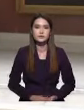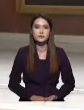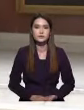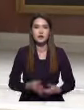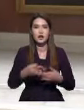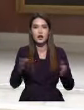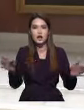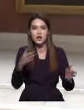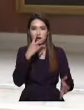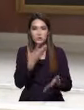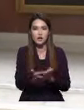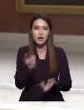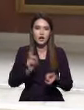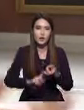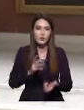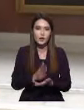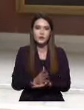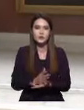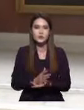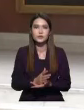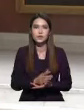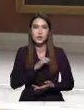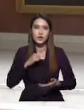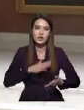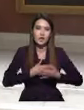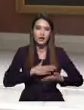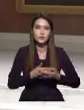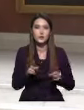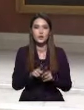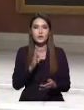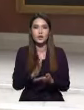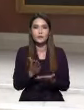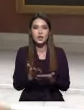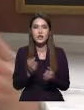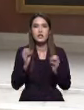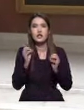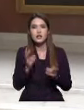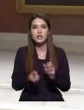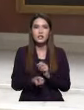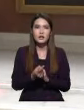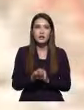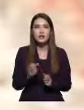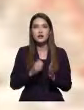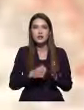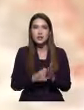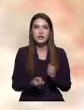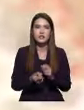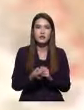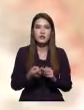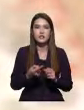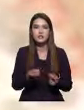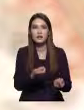ашықтығына байланысты, ол бізге кәдімгі қара жәшік сияқты етін сот жүйесі. Бұл қалай шығарылып жатыр, не үшін олай шықты деген сияқты. Бұл сот